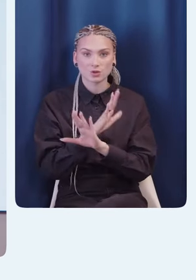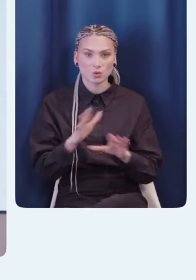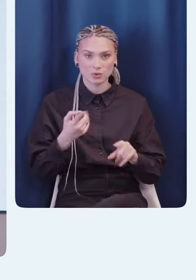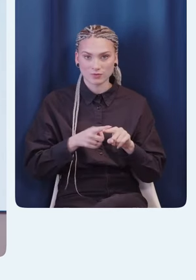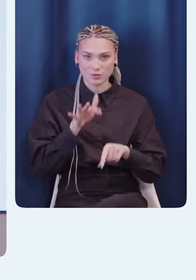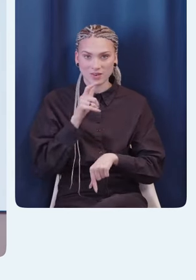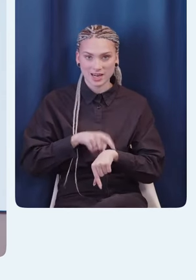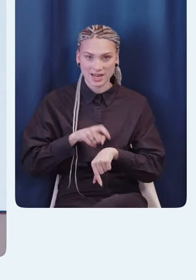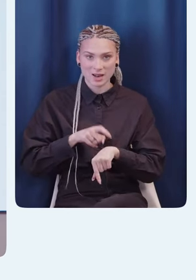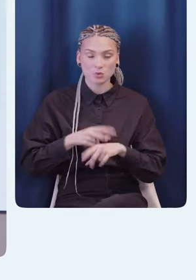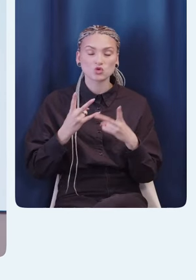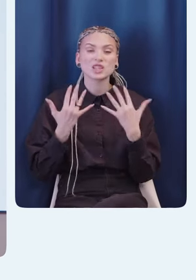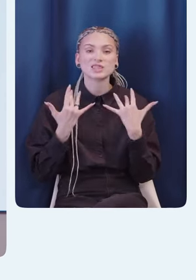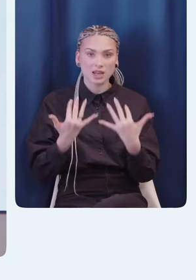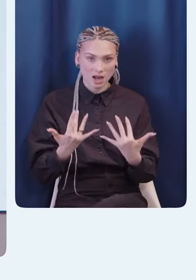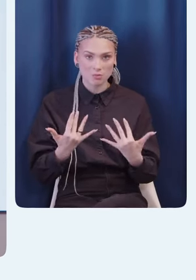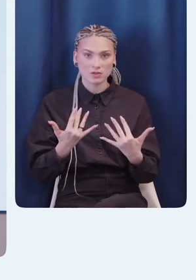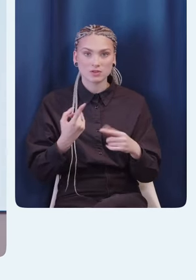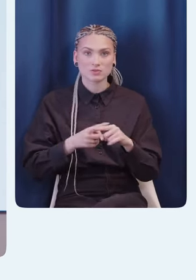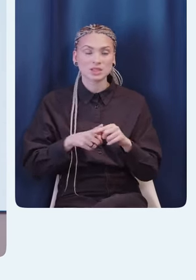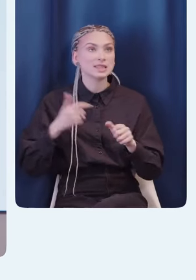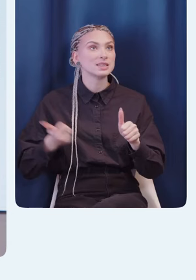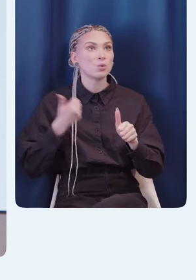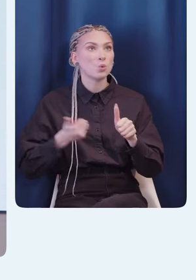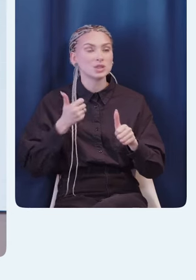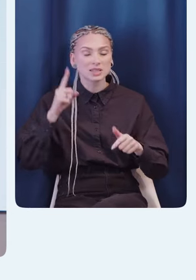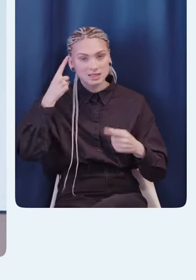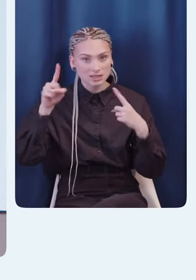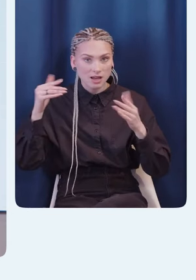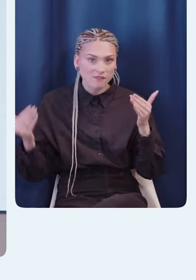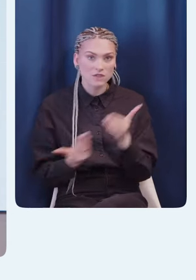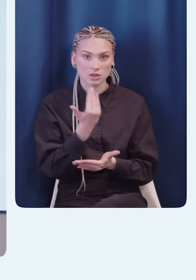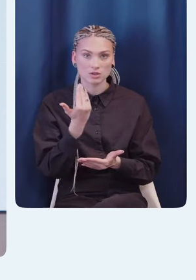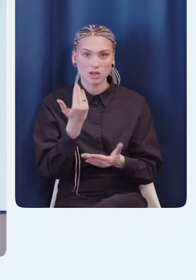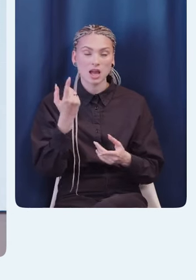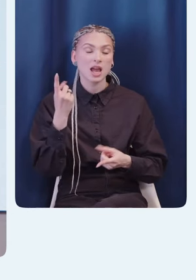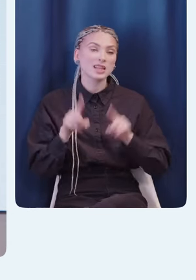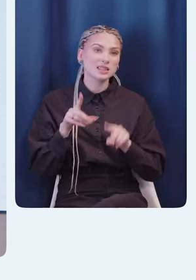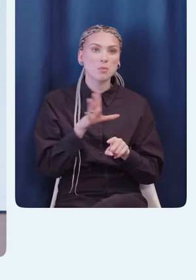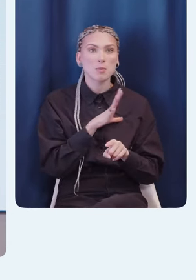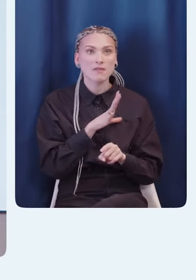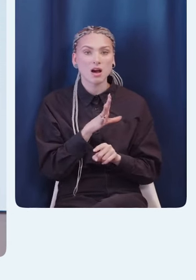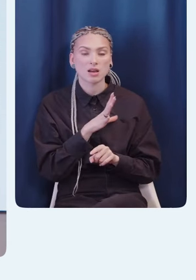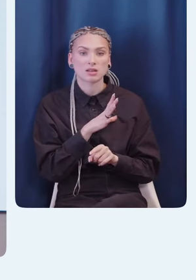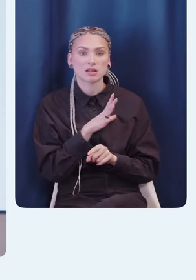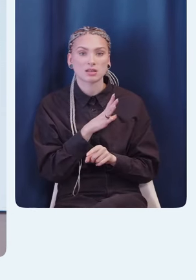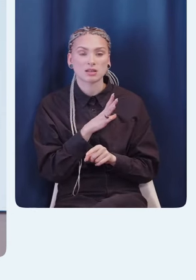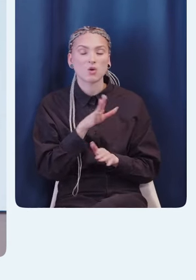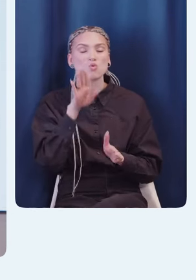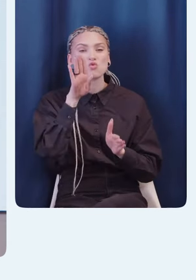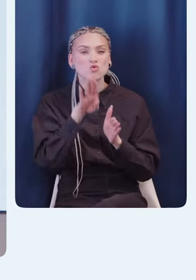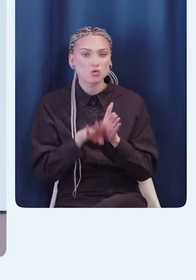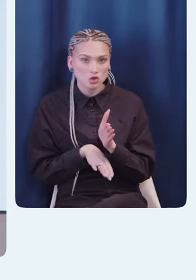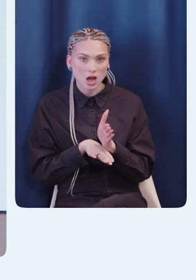времени, он будет требовать вот эта гонка за фичами. Иногда мало того, что она